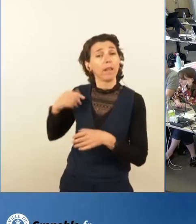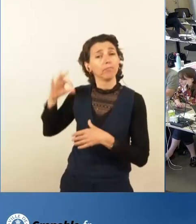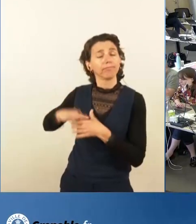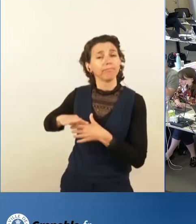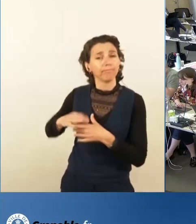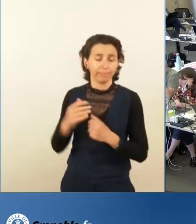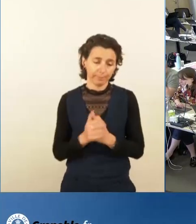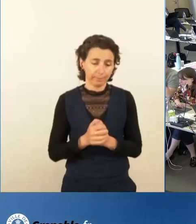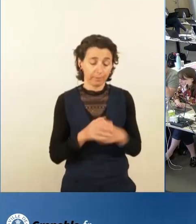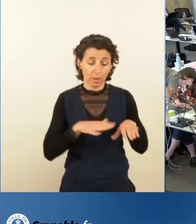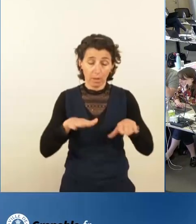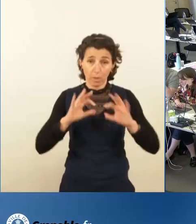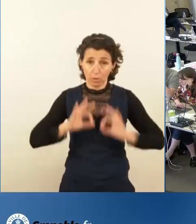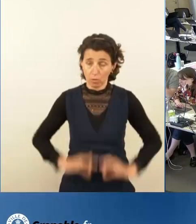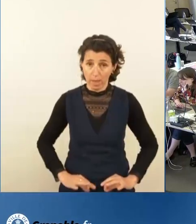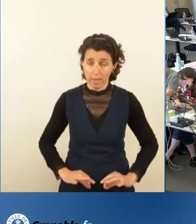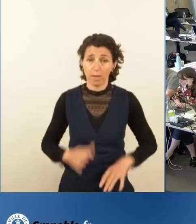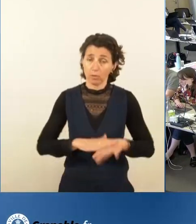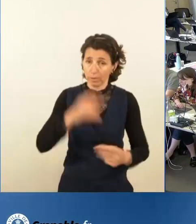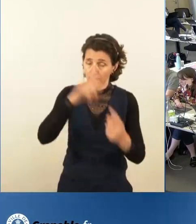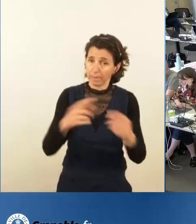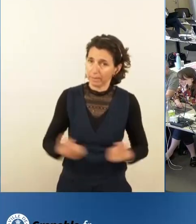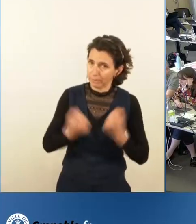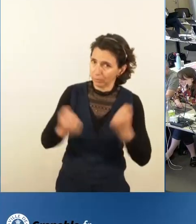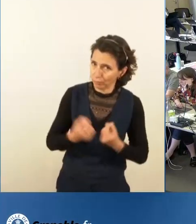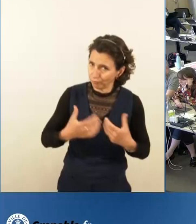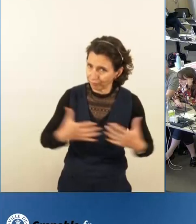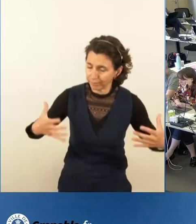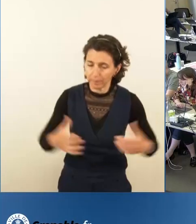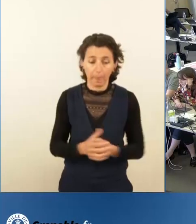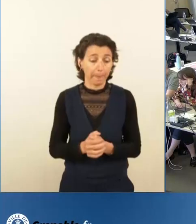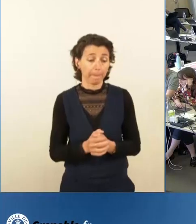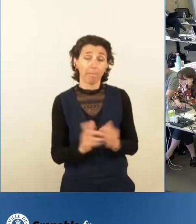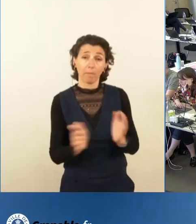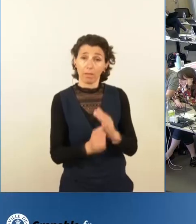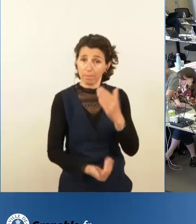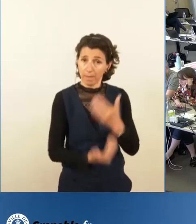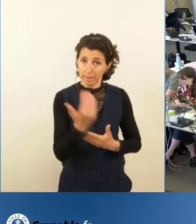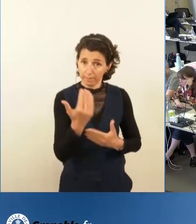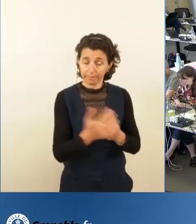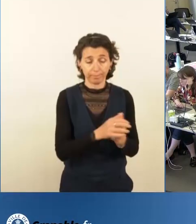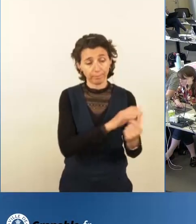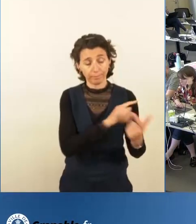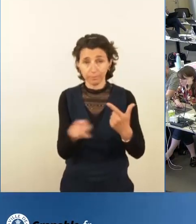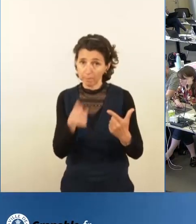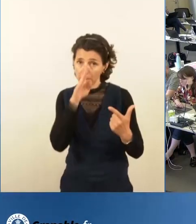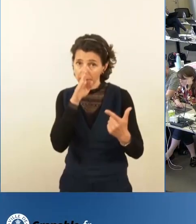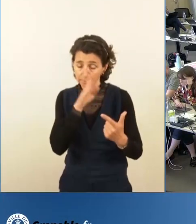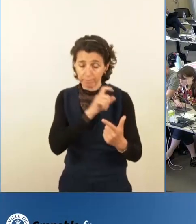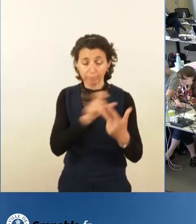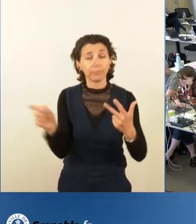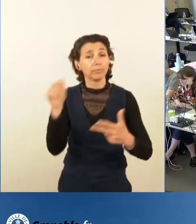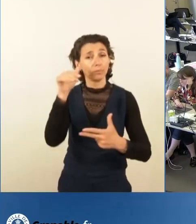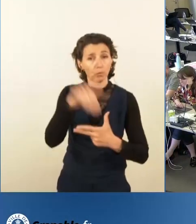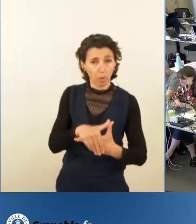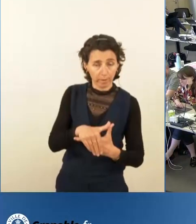il s'agit de l'accueil périscolaire du matin de celui du midi et du soir ainsi que